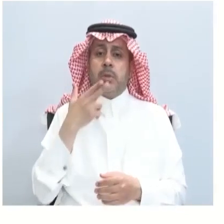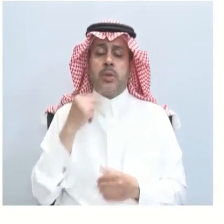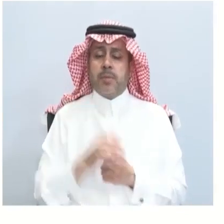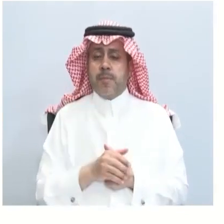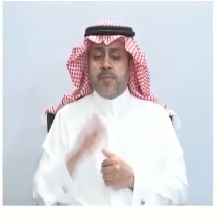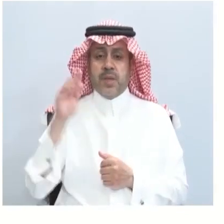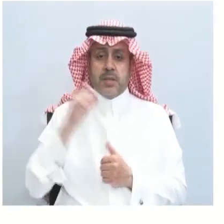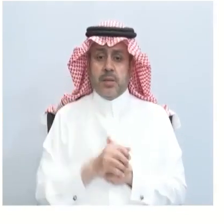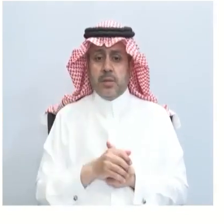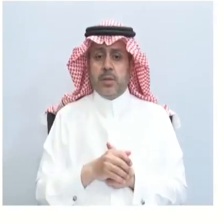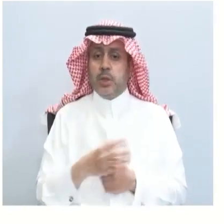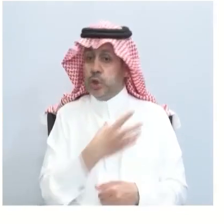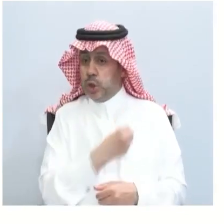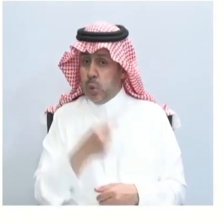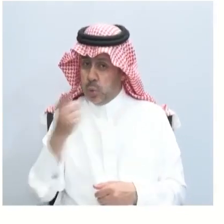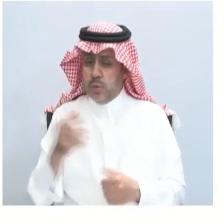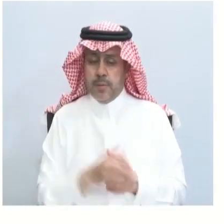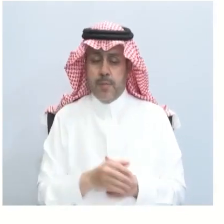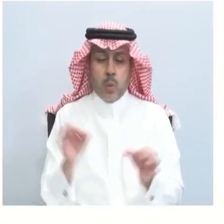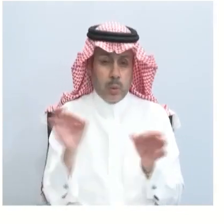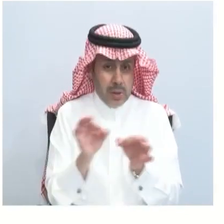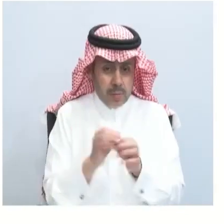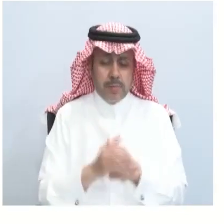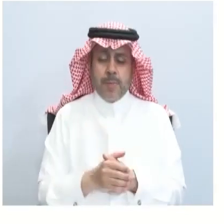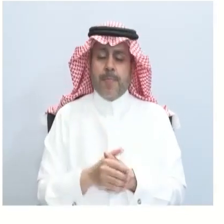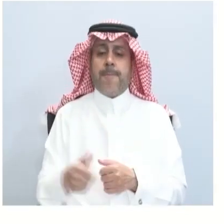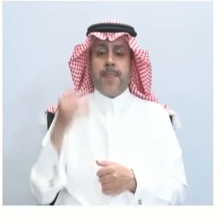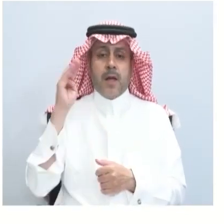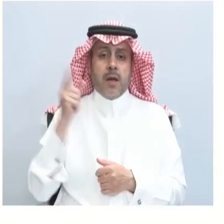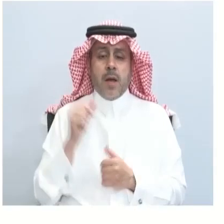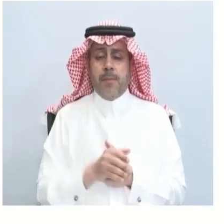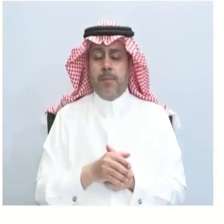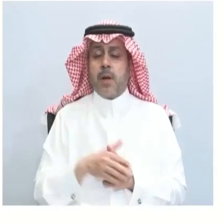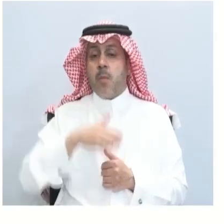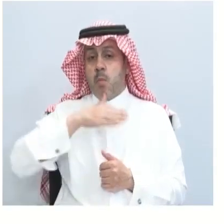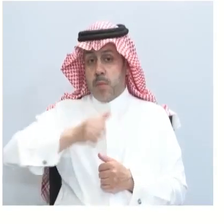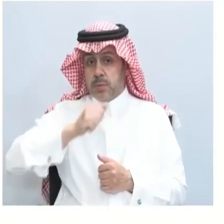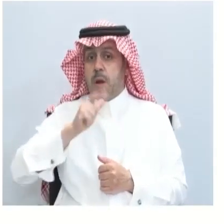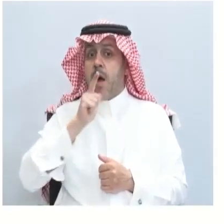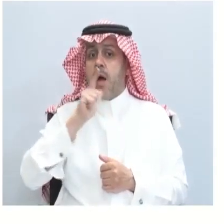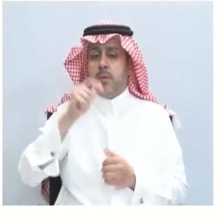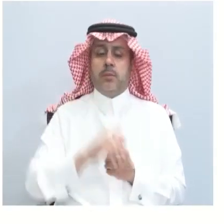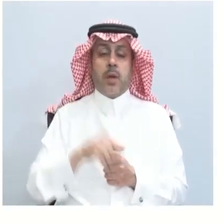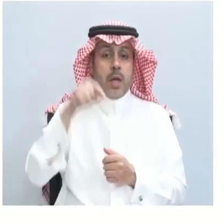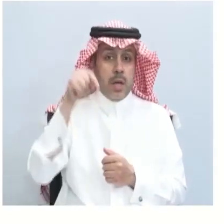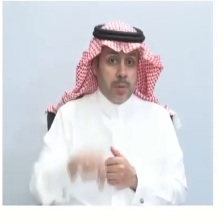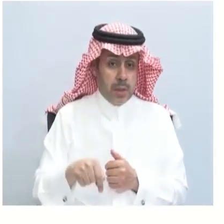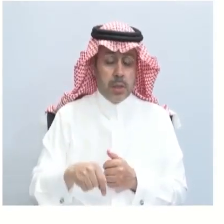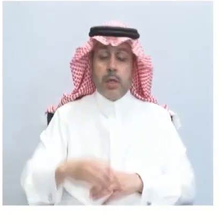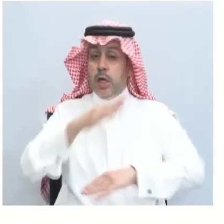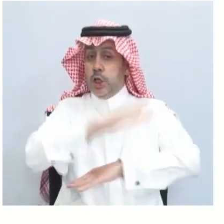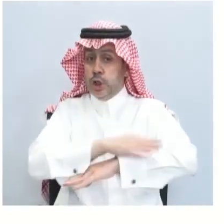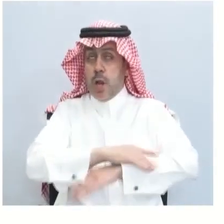المقال التودد اليه كل ذلك من اكرامه لذلك يقول عليه الصلاه والسلام ان من اجلال